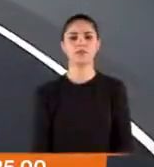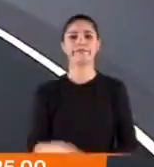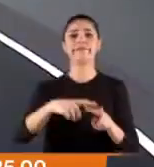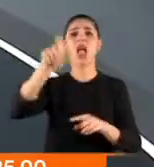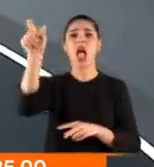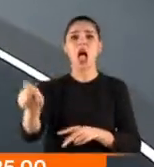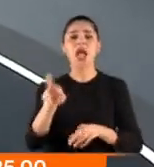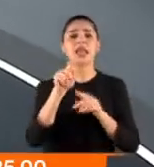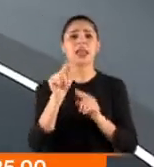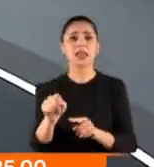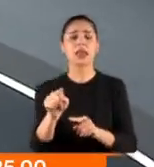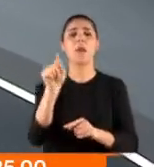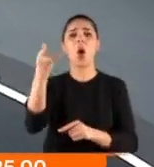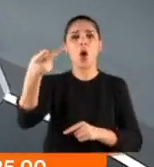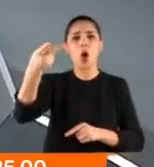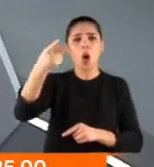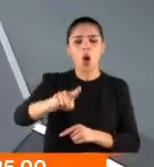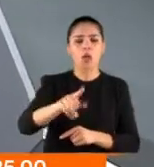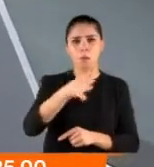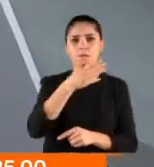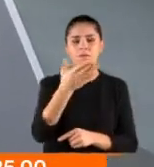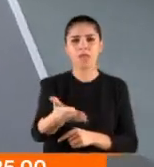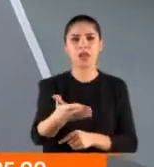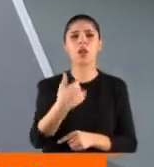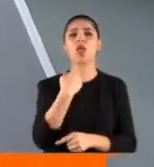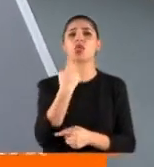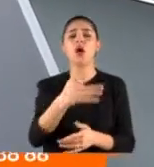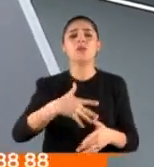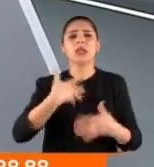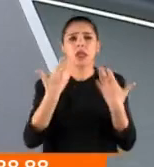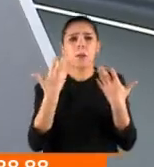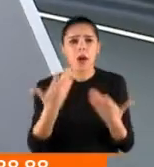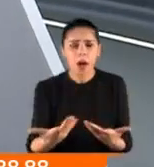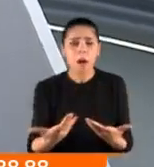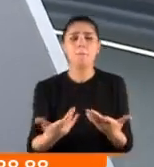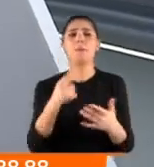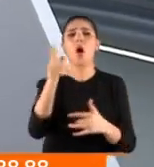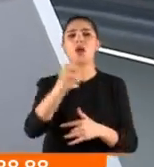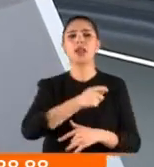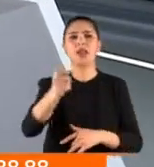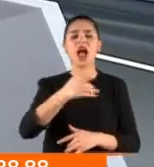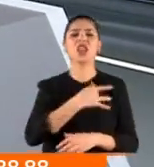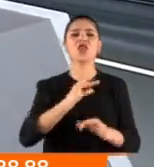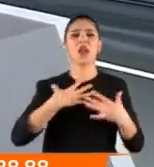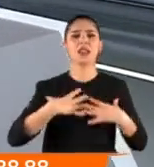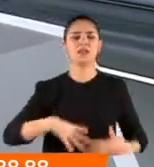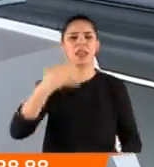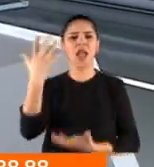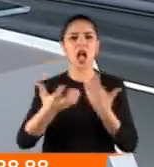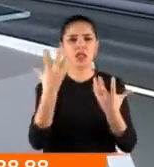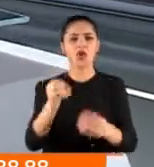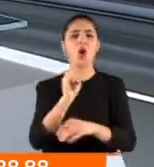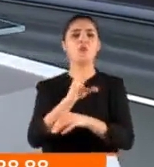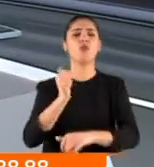Aylin Sözer gibi o da vahşice katledilmişti. Dilim varmıyor ama yine de söylemek durumundayım. Katil onun da cansız bedenini ateşe vermişti.